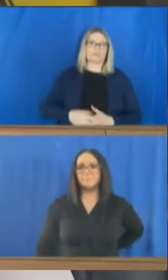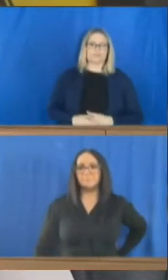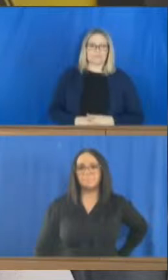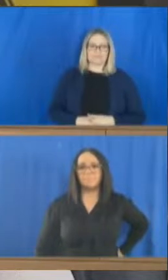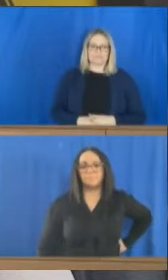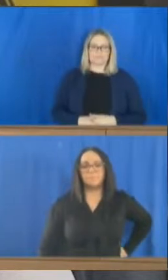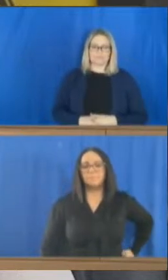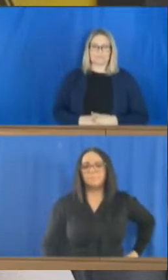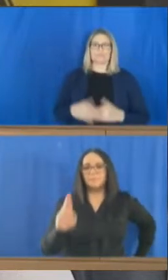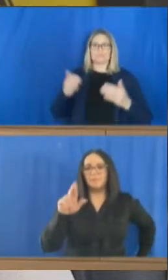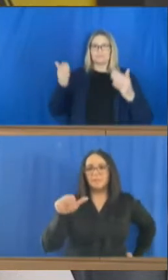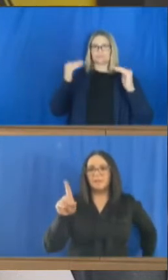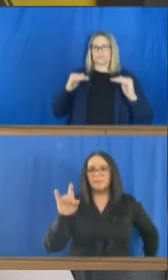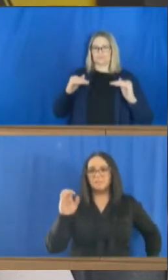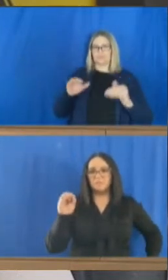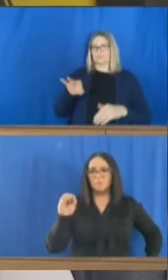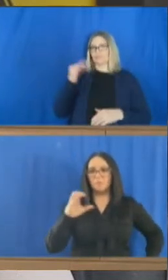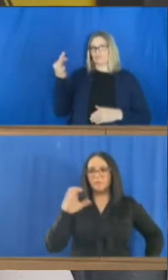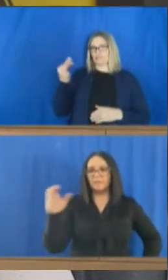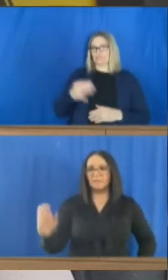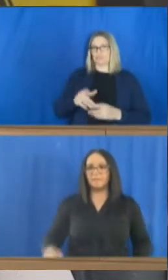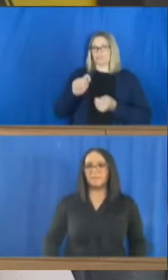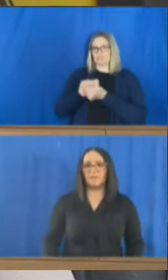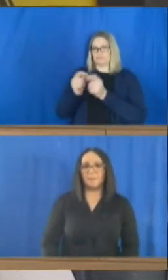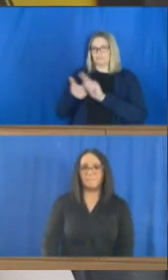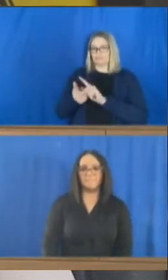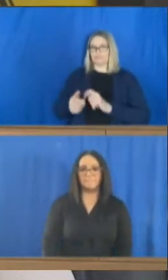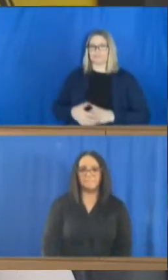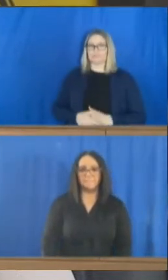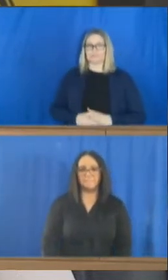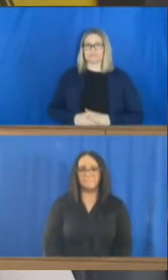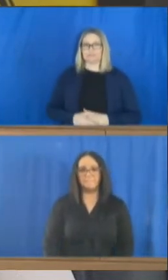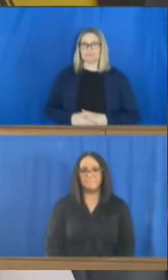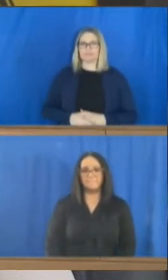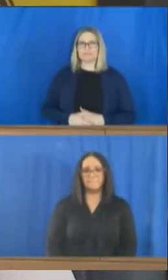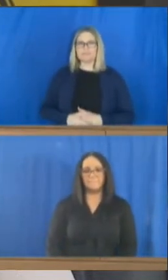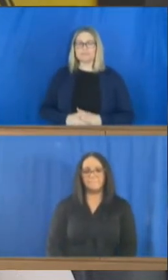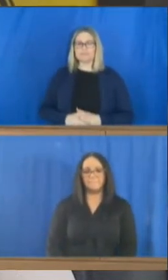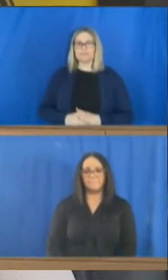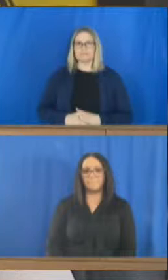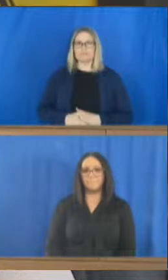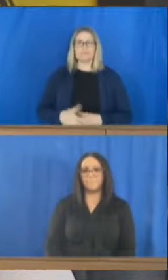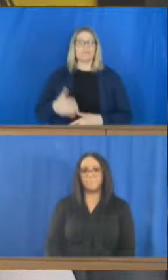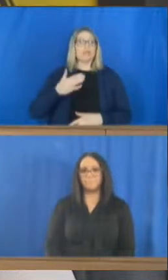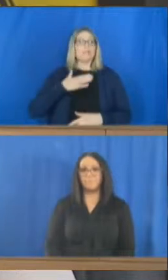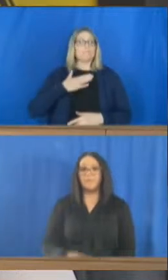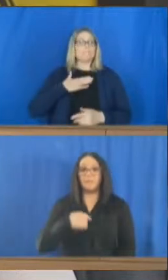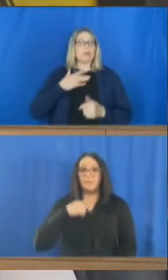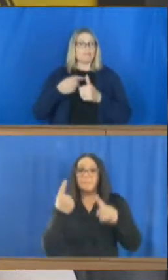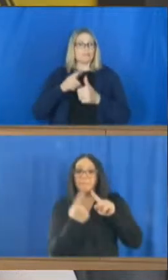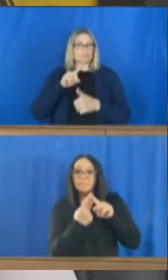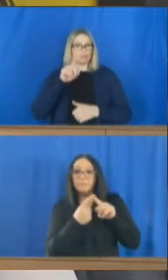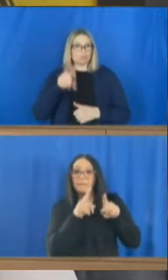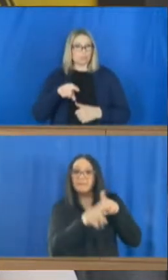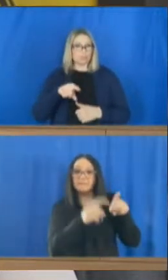toujours, à quel point le poids des mesures sur la santé mentale pèse plus lourd qu'avant?